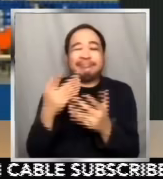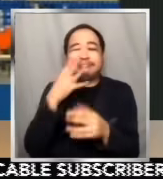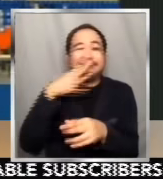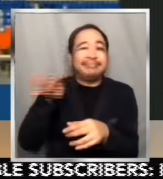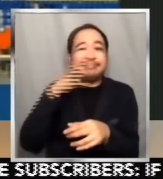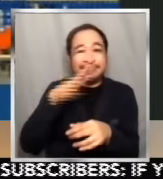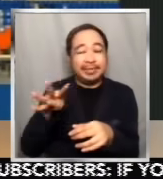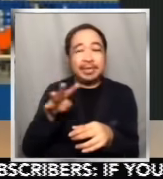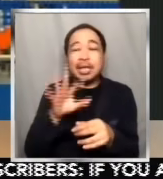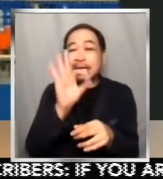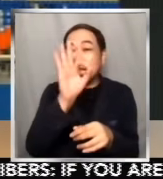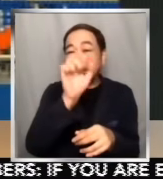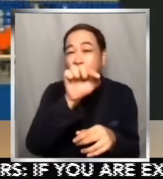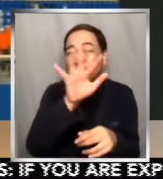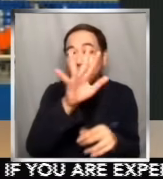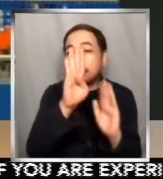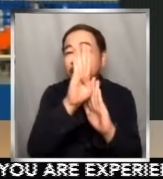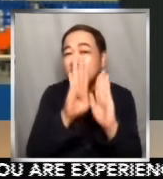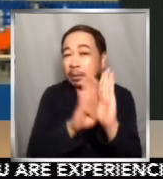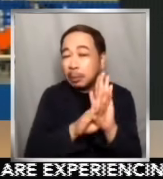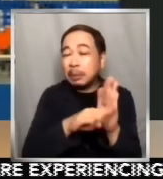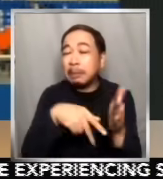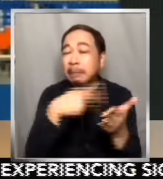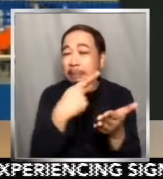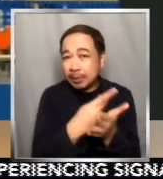gamit sanang panglaban sa